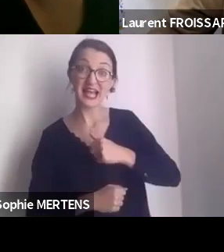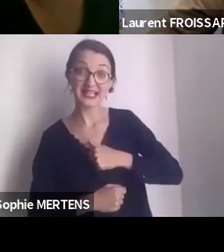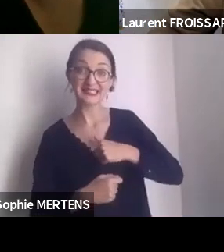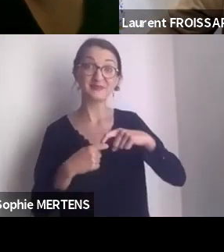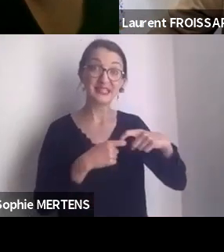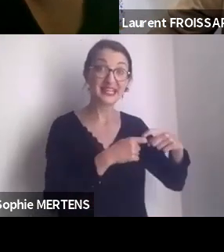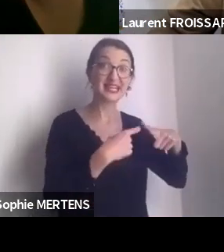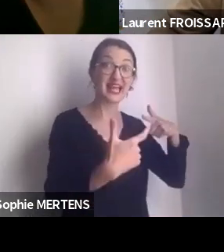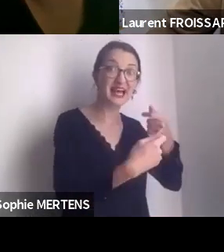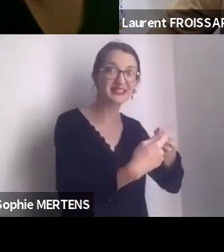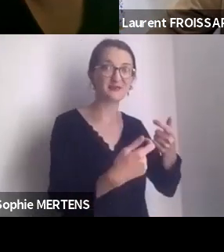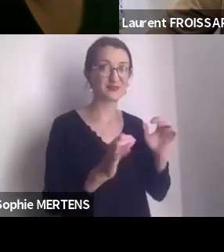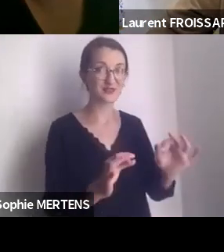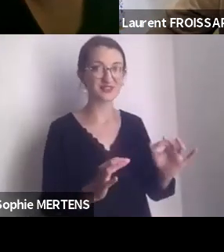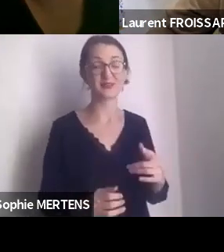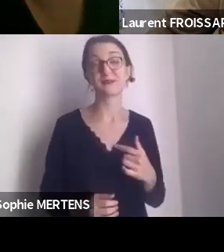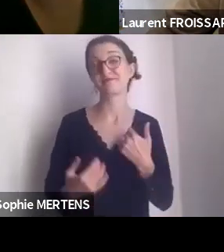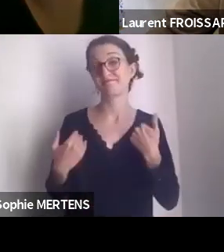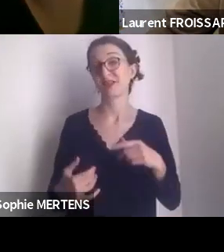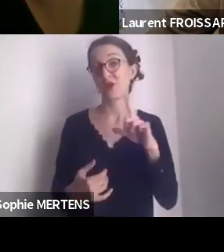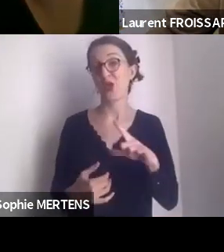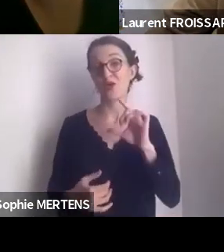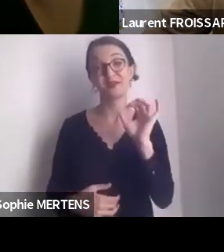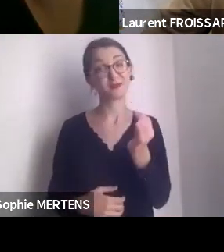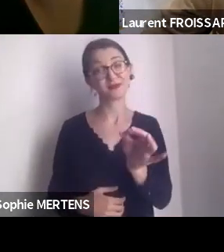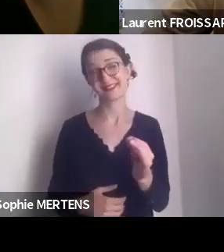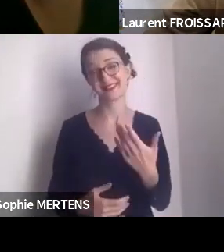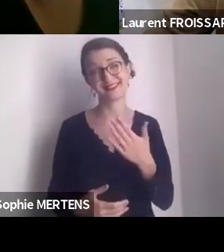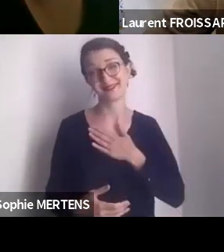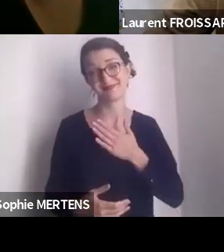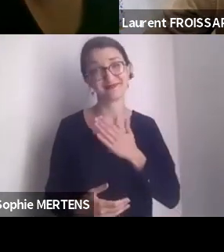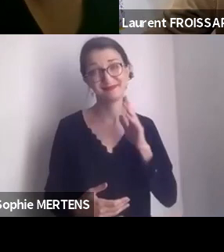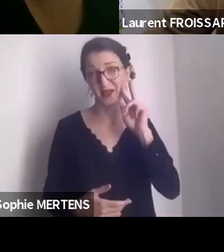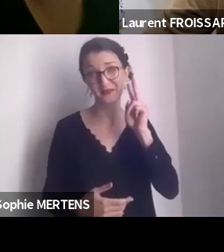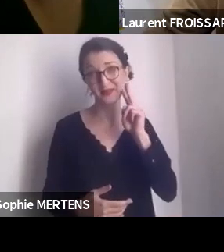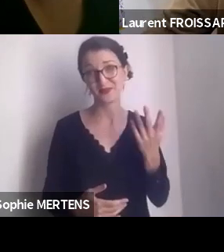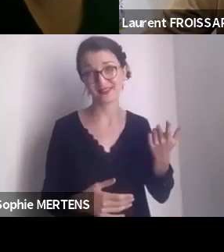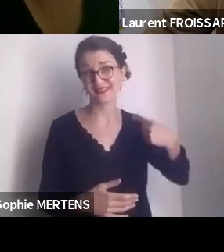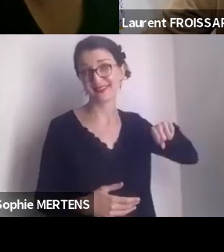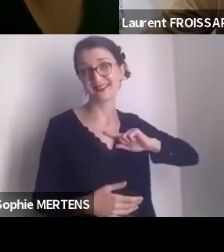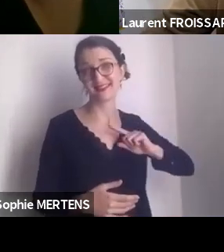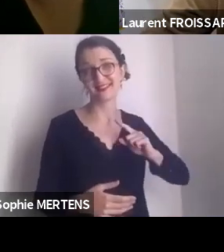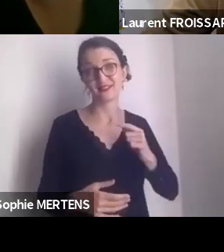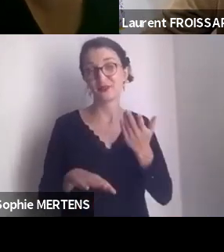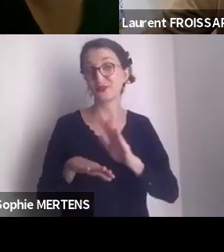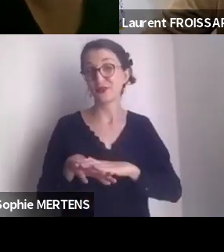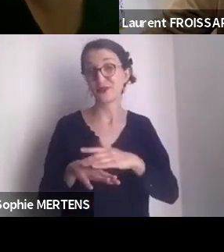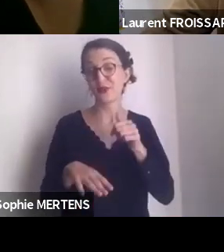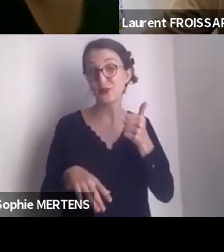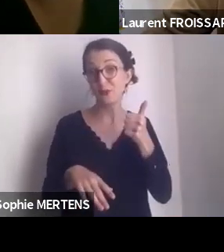chaotique ? Oui, c'est un peu ce qu'on a l'habitude de faire. Et alors, curieusement, on a appliqué cette méthode sans savoir qu'elle avait un nom.